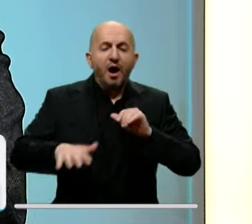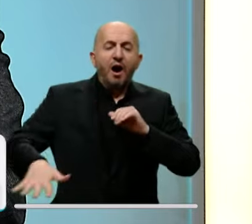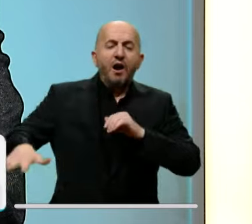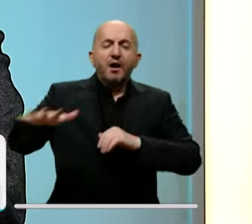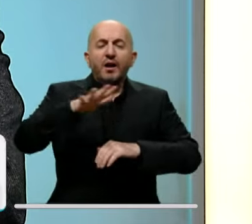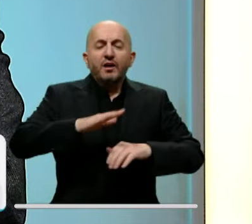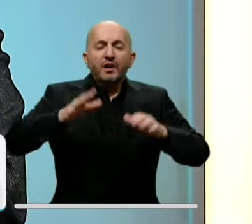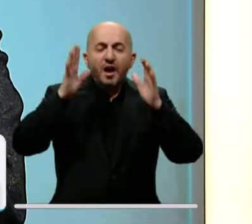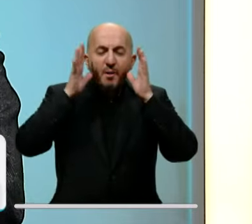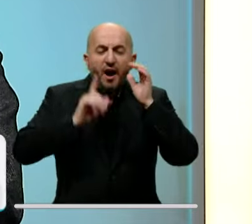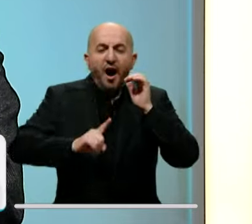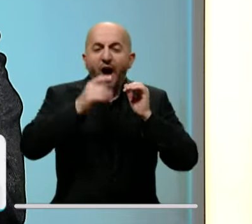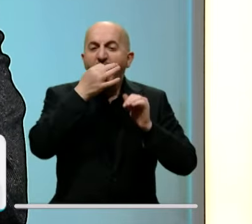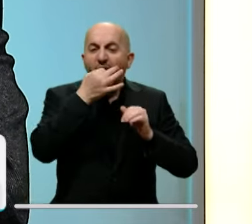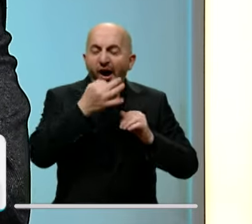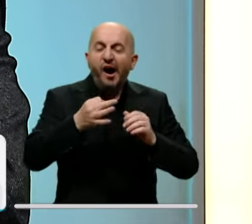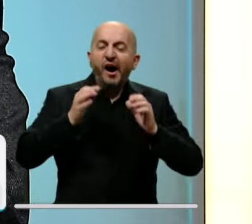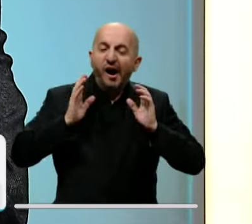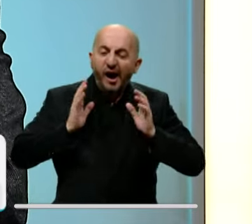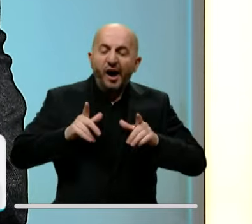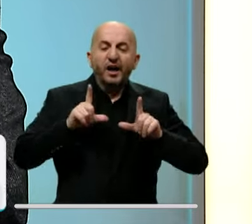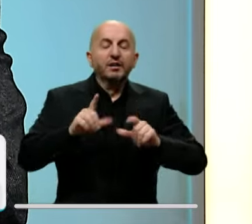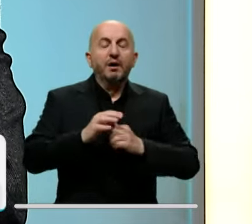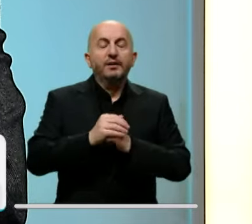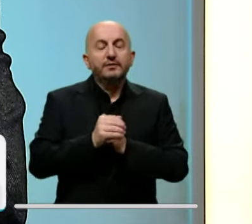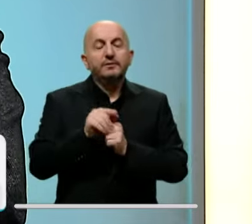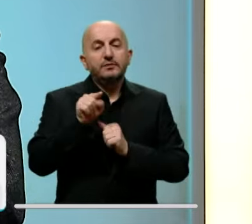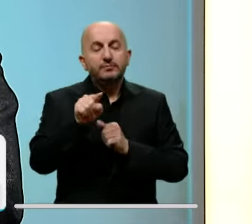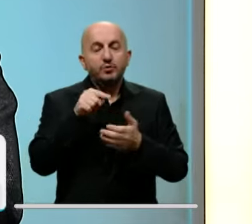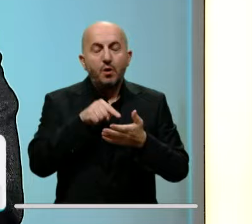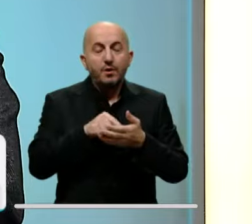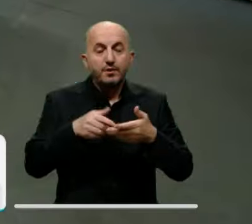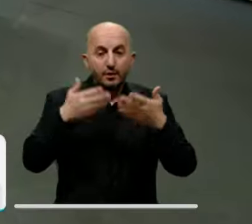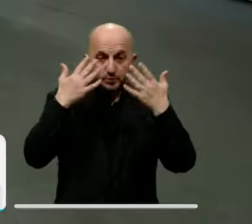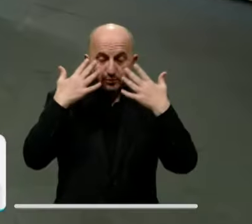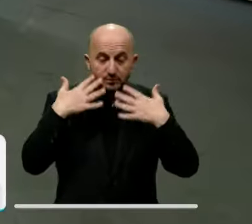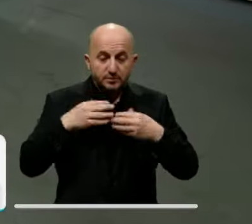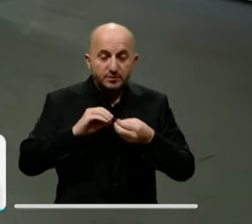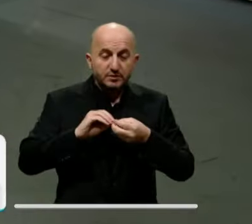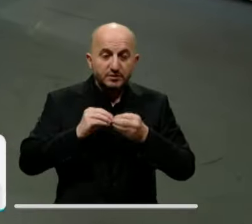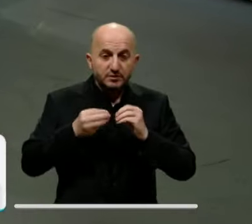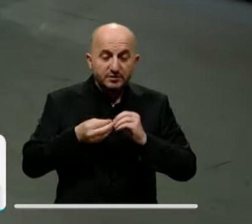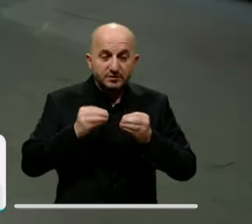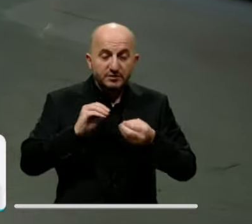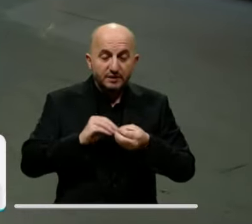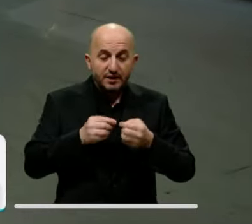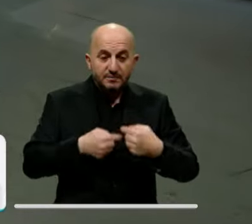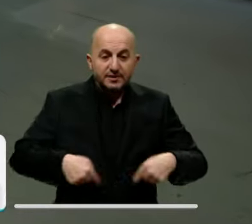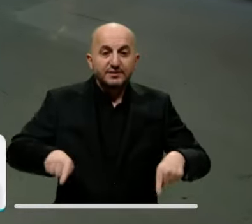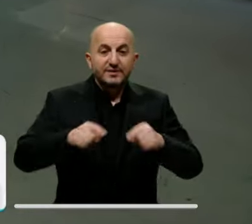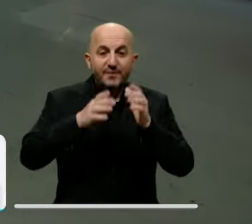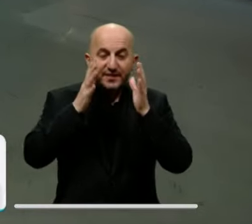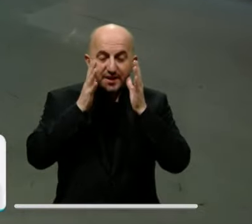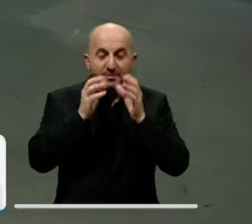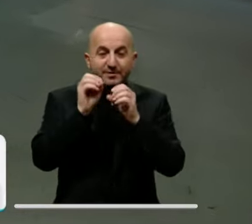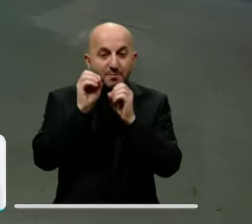Allah'ın izniyle yerine getirmeli ve kılmalıdır bu noktada üzerimizde bulunan sıkıntılar bizi namazı terk